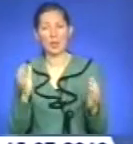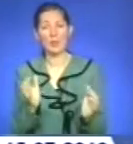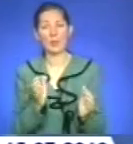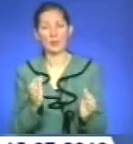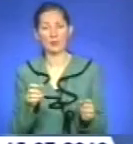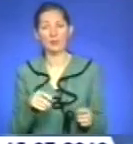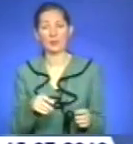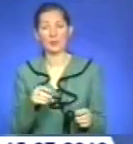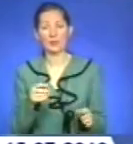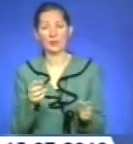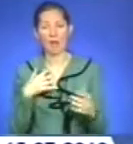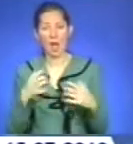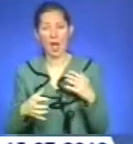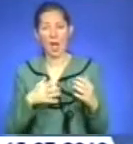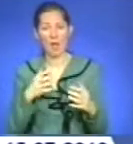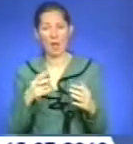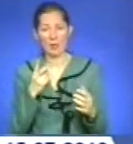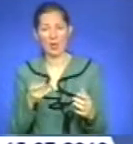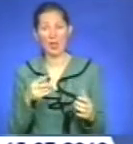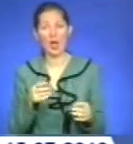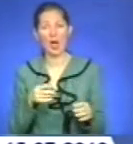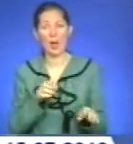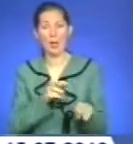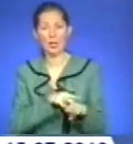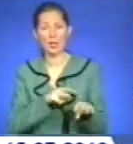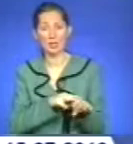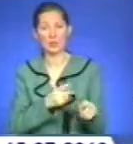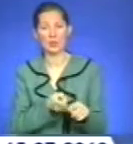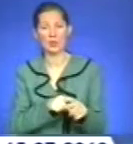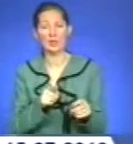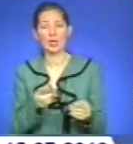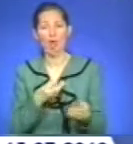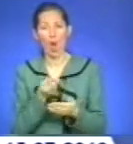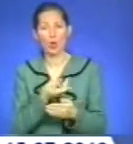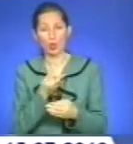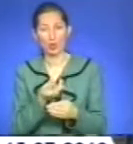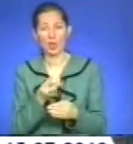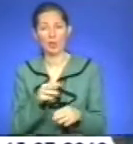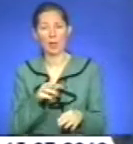правоохоронці. Про це сюжет сектору зв'язків з громадськістю у МВС України в області.